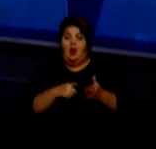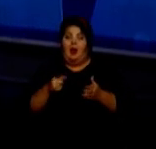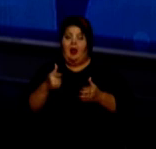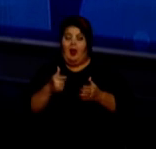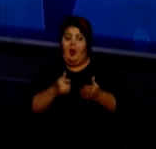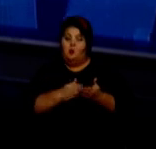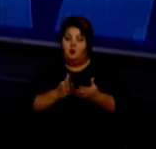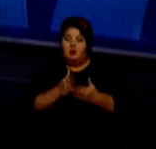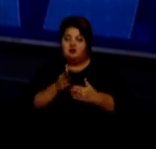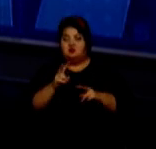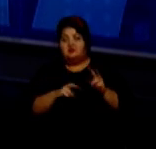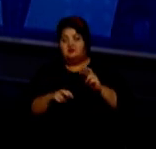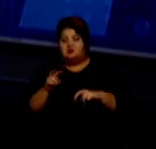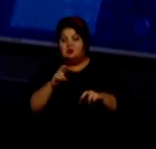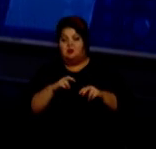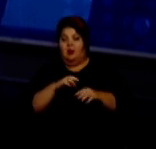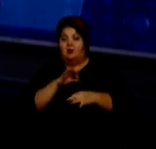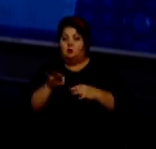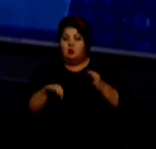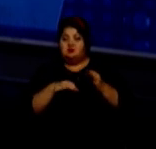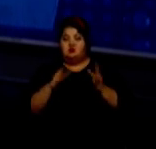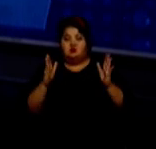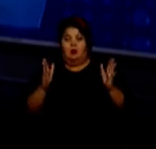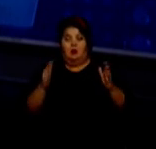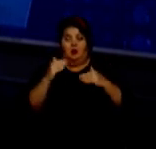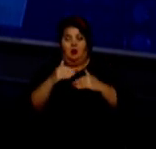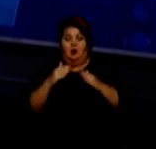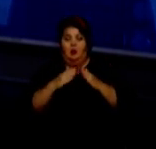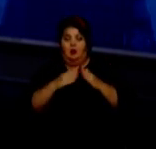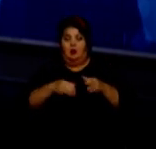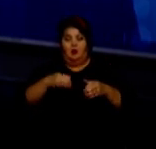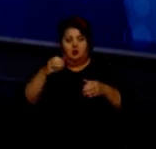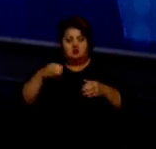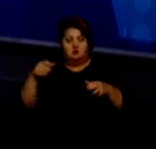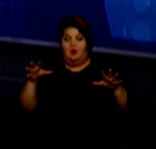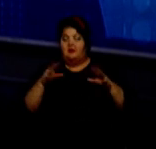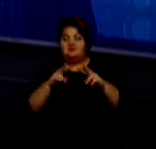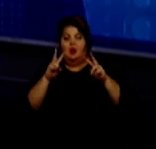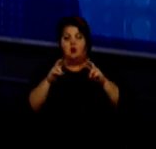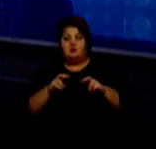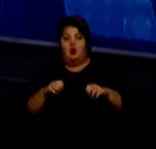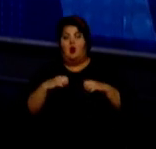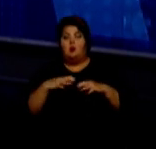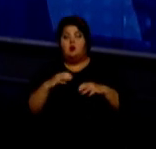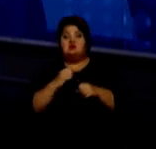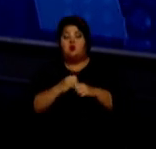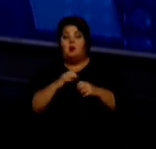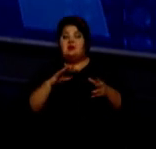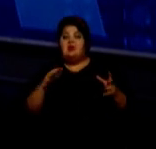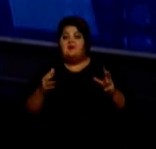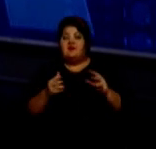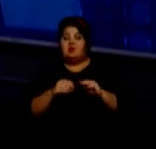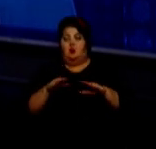вишукування, дослідження конструкцій. Тобто все оце спочатку ми обстежили, були зроблені висновки, дані